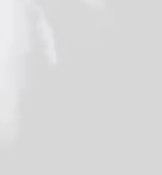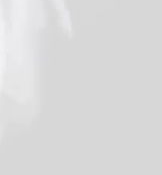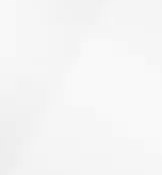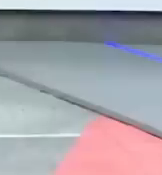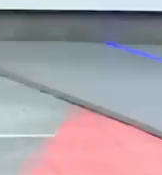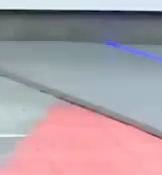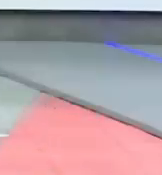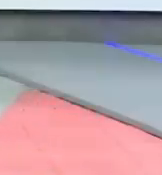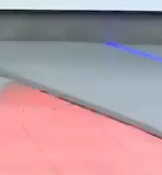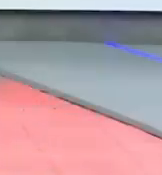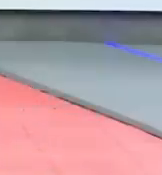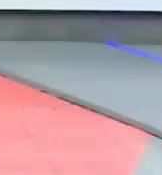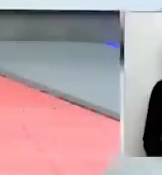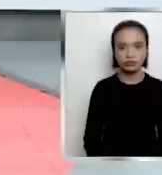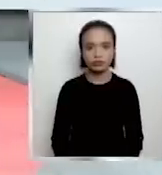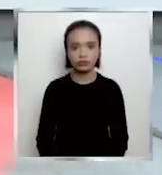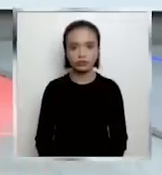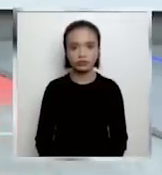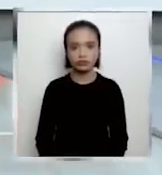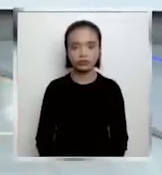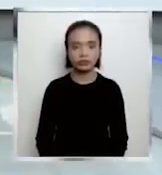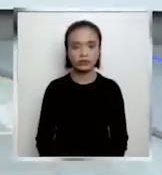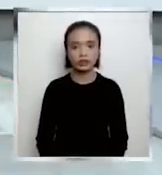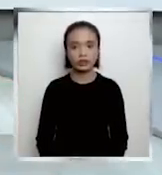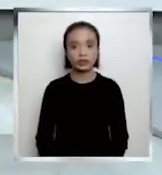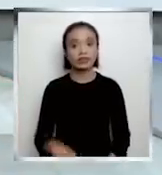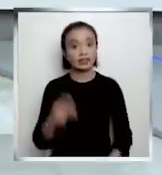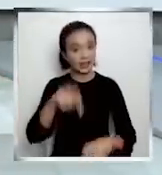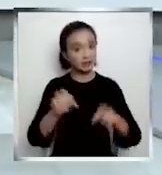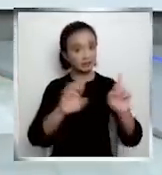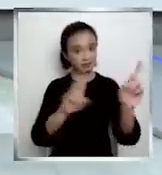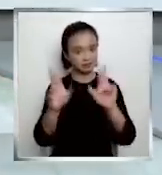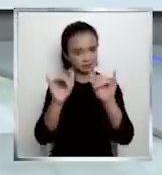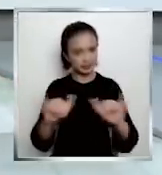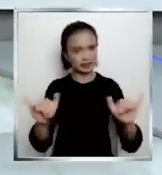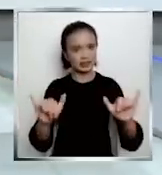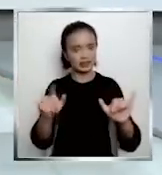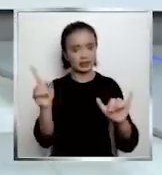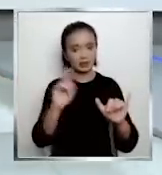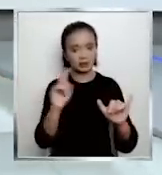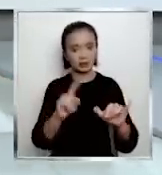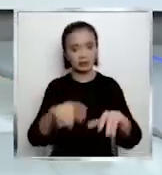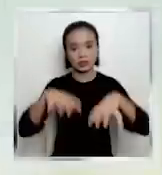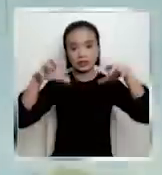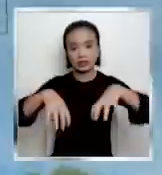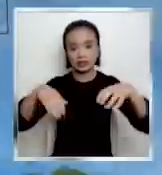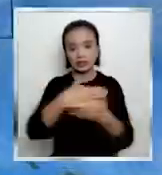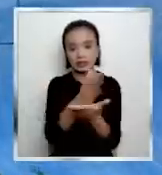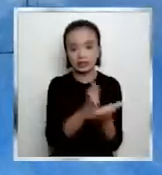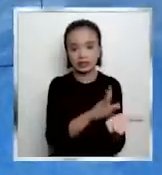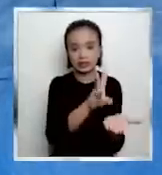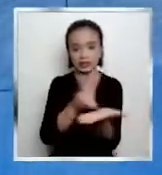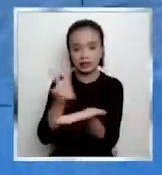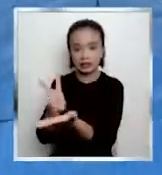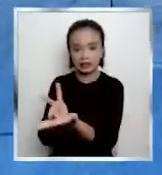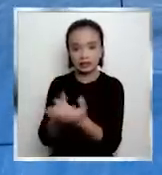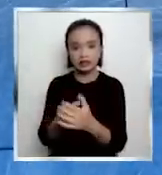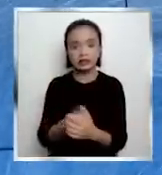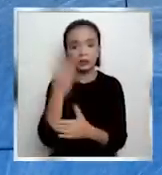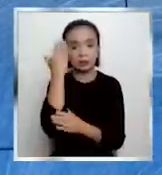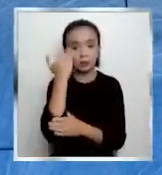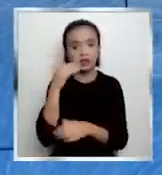News. Mga kapuso, maging I am ready pa rin sa mga pag-ulan sa ilang lugar sa bansa. Yan po ay dahil sa